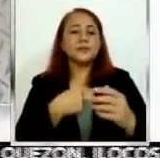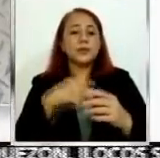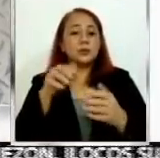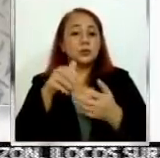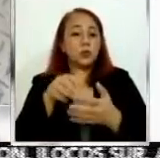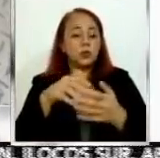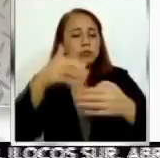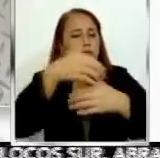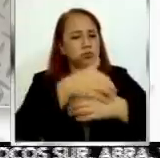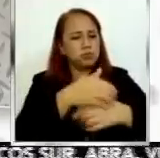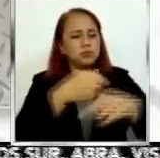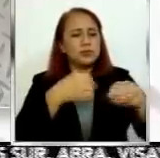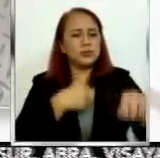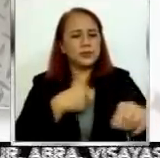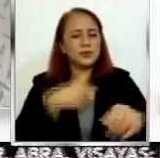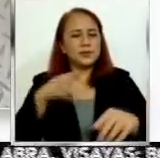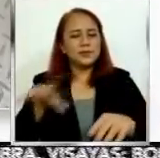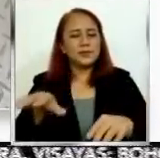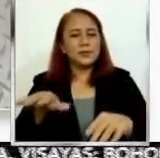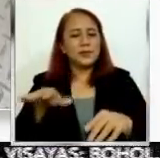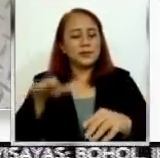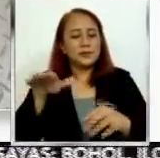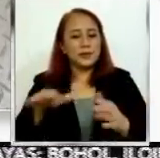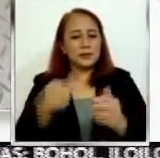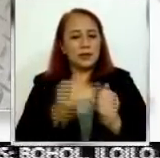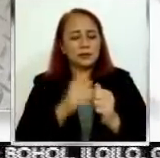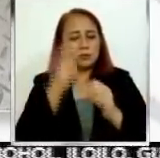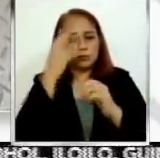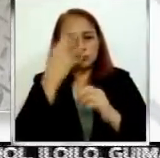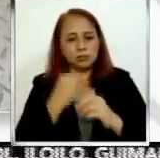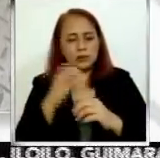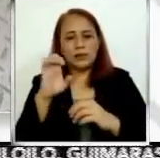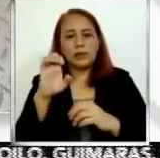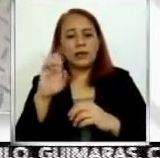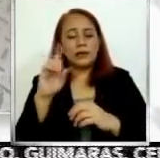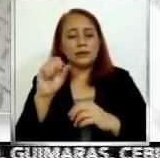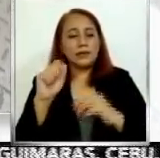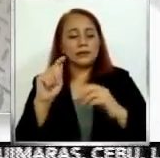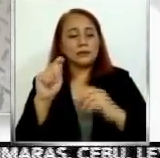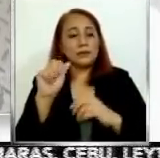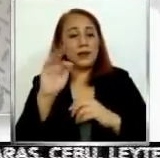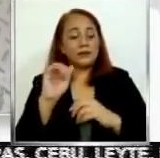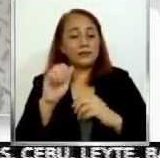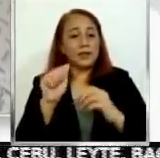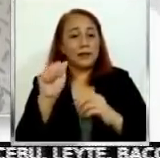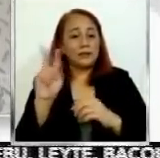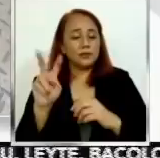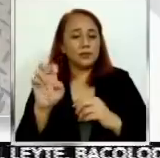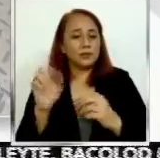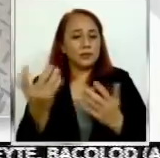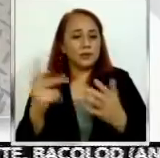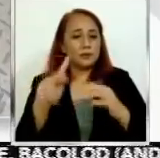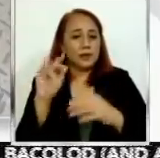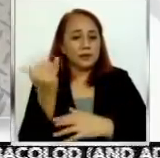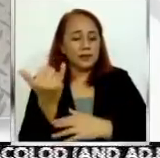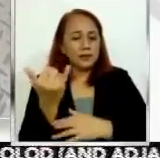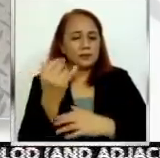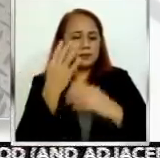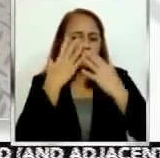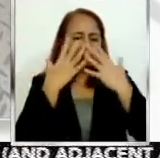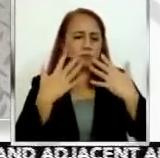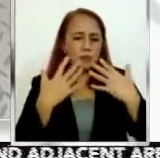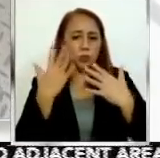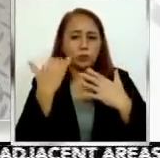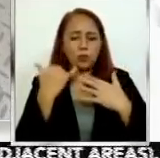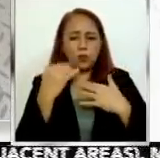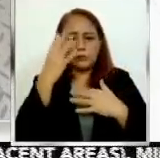habang natutulog sila sa footbridge sa EDSA Corner Taft Avenue, Pasay City. Lungkot kasi nandun sila sa initan,